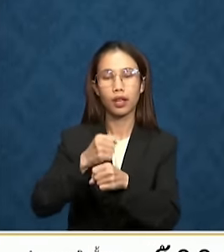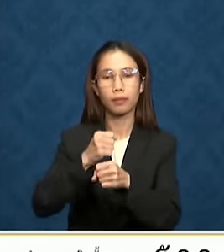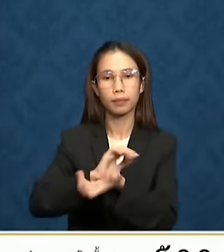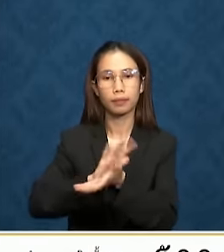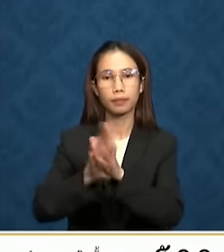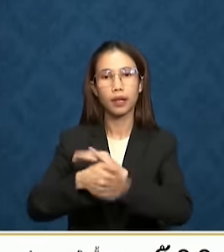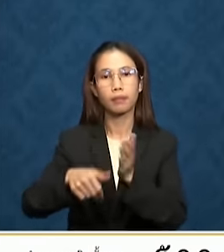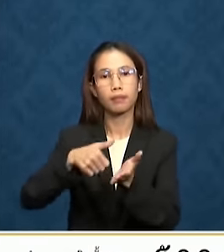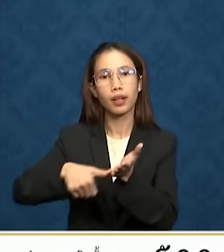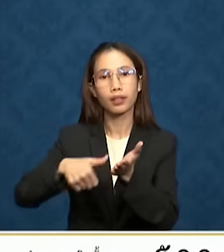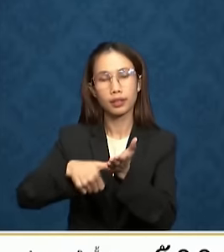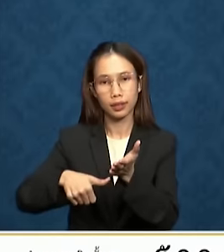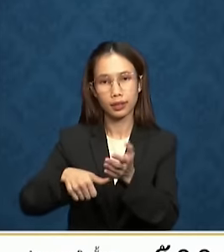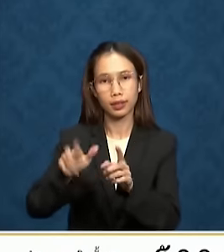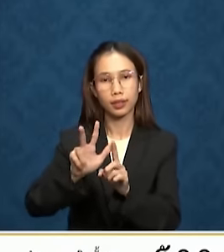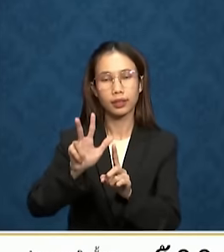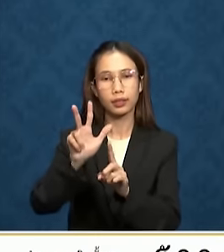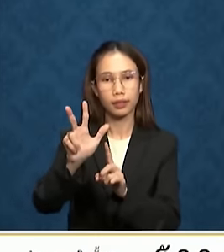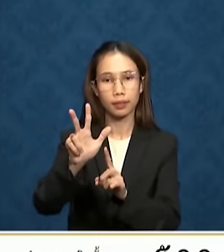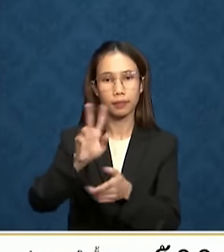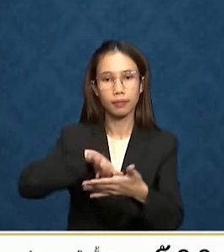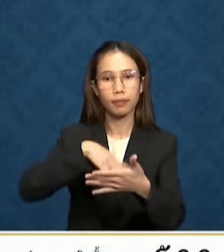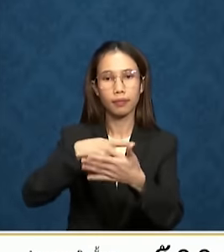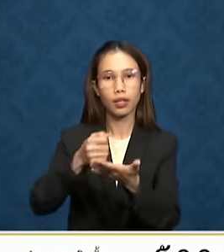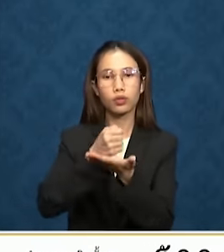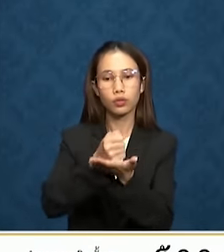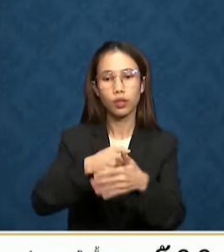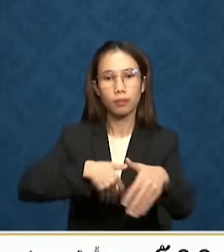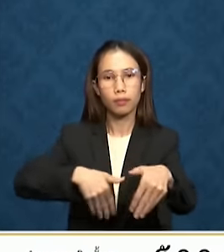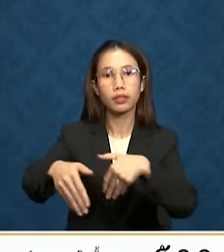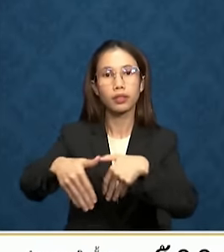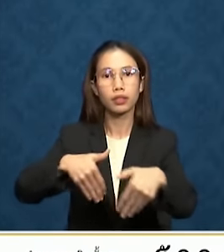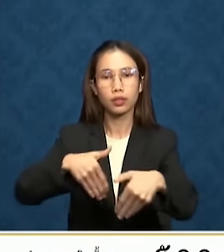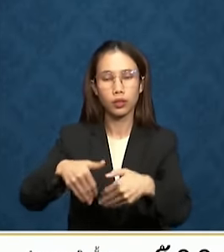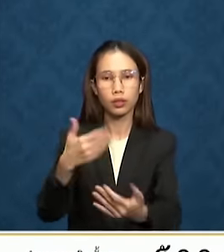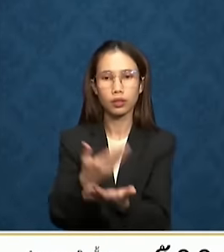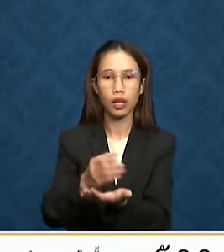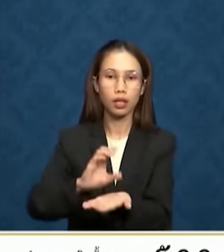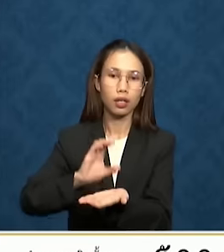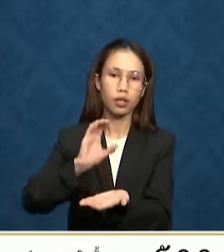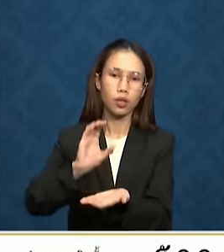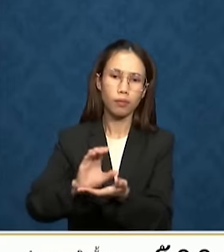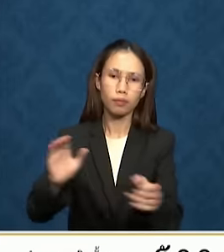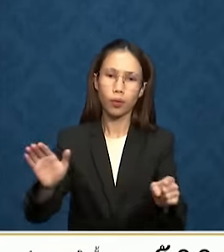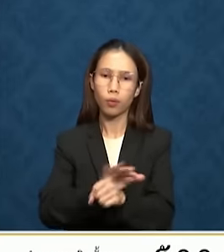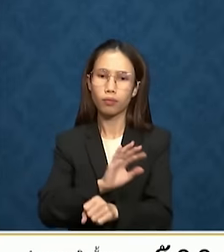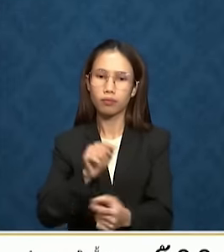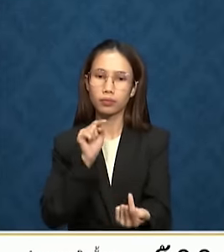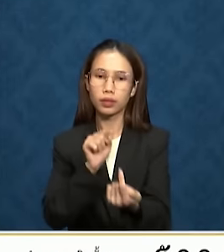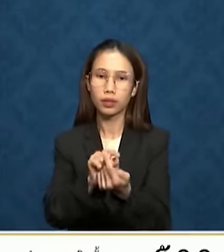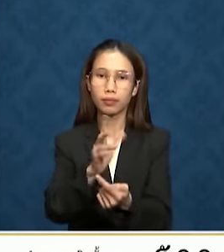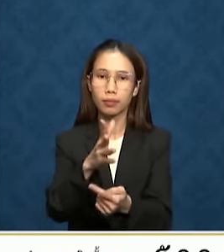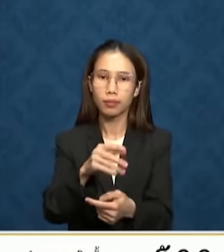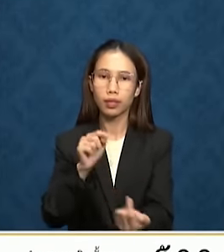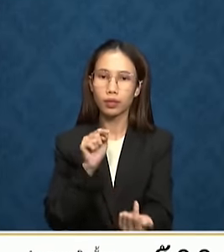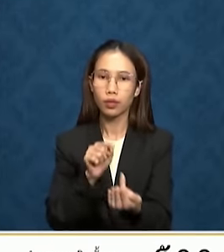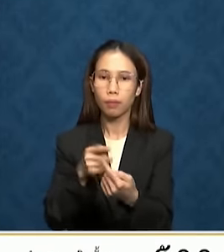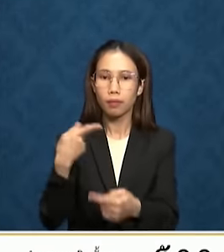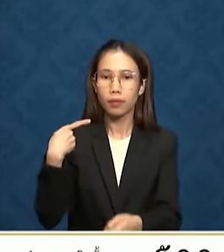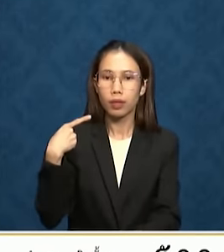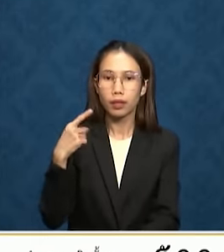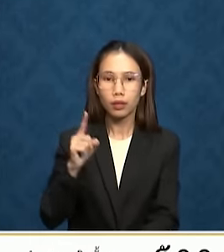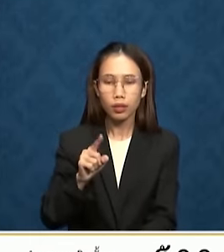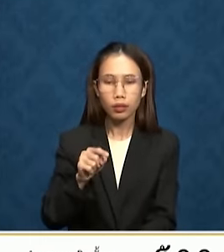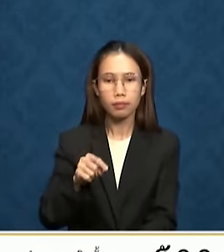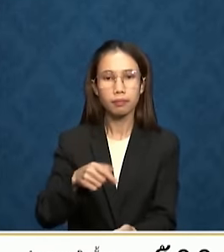ธรรมอันที่ 3ก็คือแผนการช่วยเหลือประชาชนที่งบประมาณไม่ครอบคลุมในครั้งนี้นะครับเราแสดงให้เห็นประชาชนที่